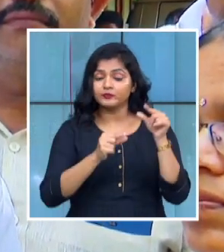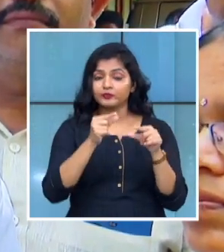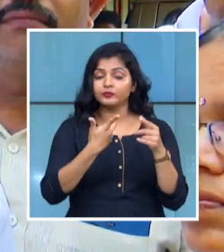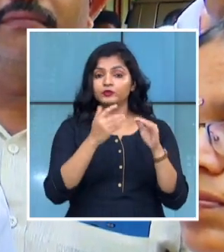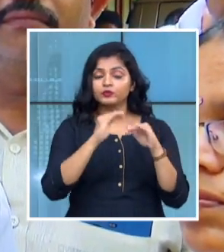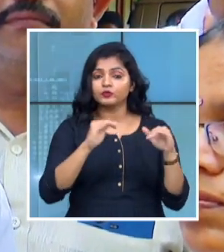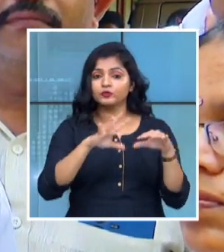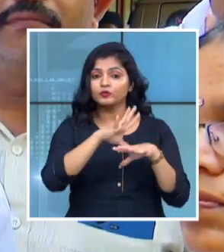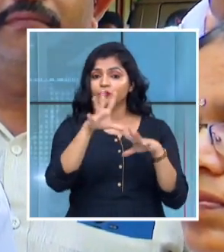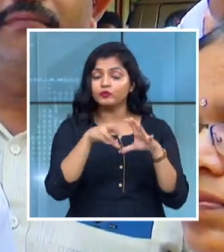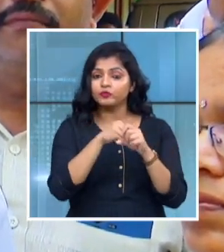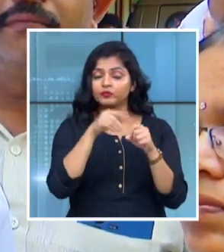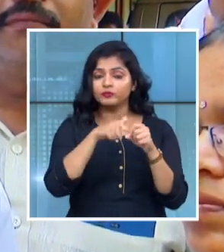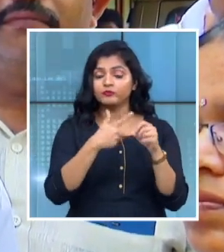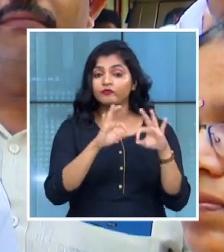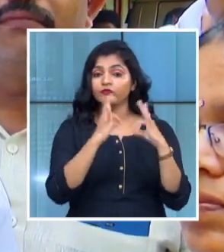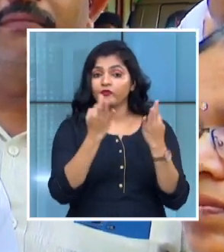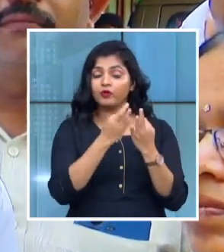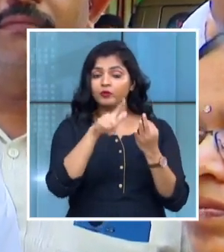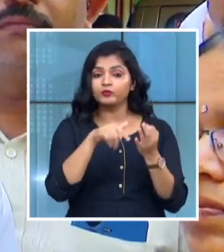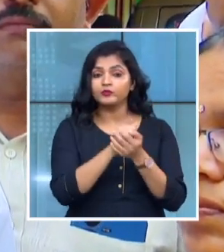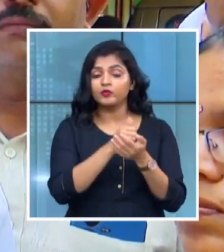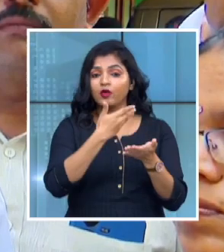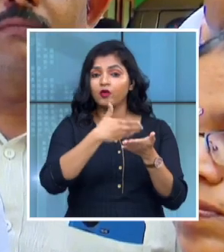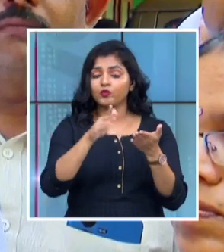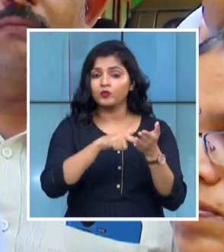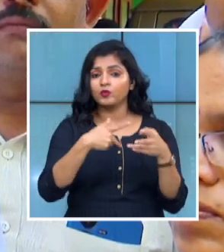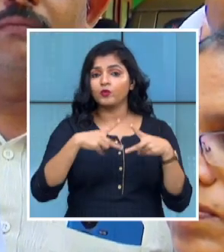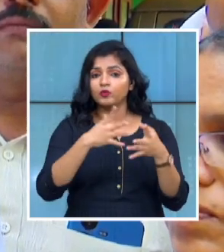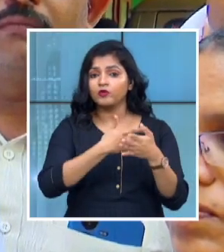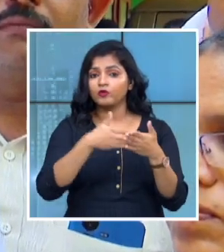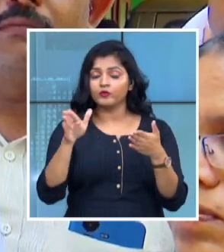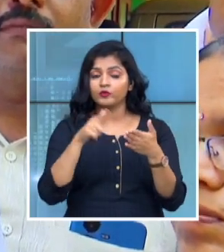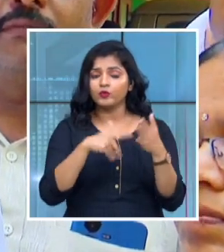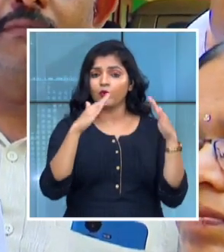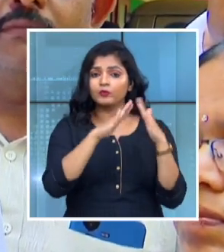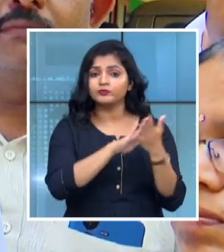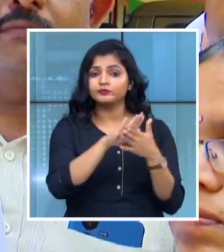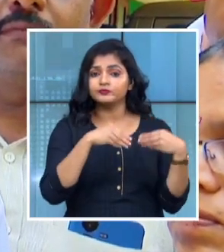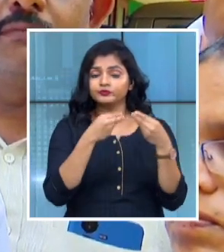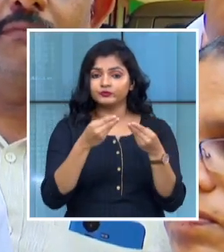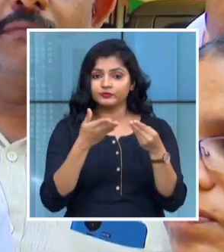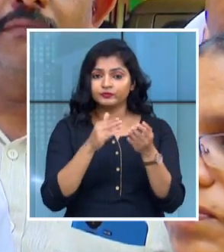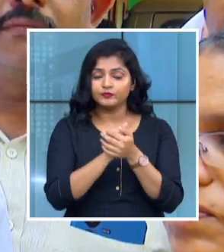ഗർഭിണിയും സ്ത്രീകളും കുട്ടികളും അടങ്ങുന്ന കുടുംബത്തെ തെരുവിലേക്ക് വലിച്ചെറിയാൻ. ആ വലിച്ചെറിഞ്ഞിരിക്കുന്നത്